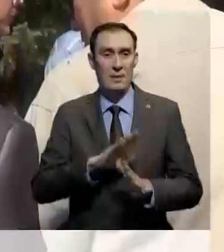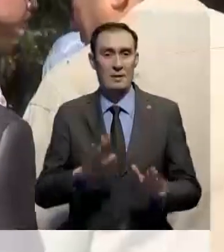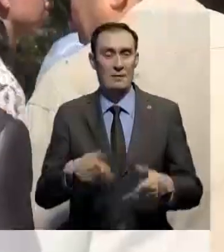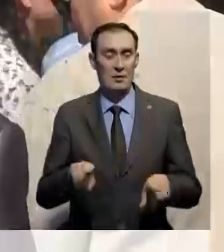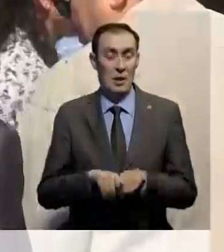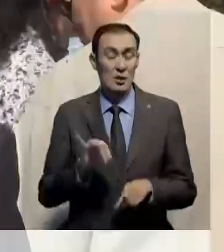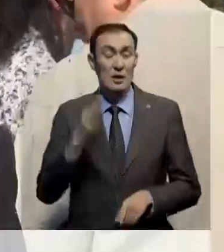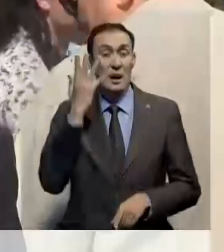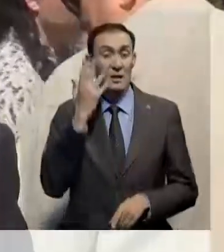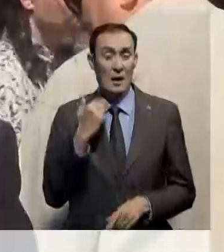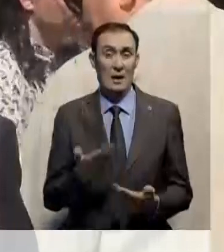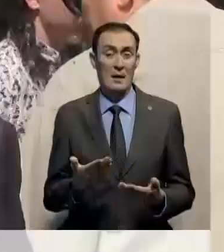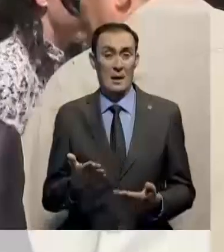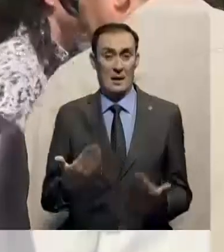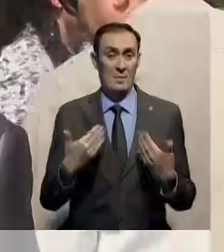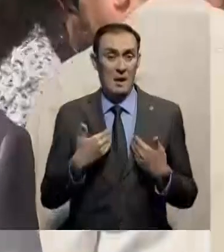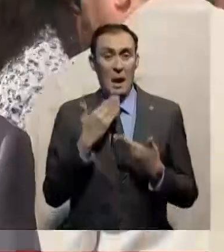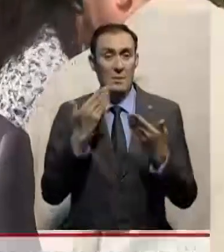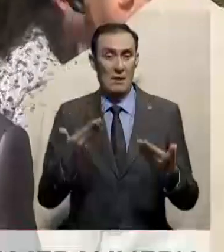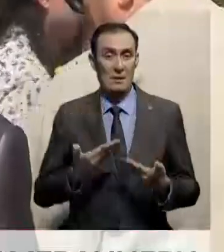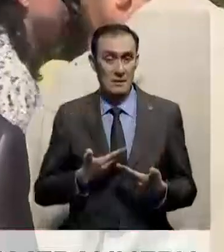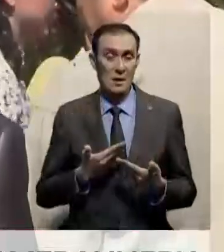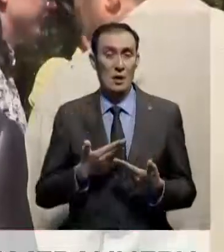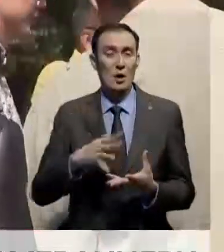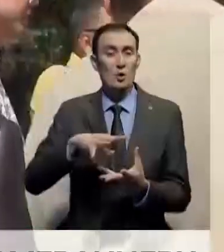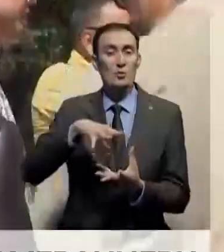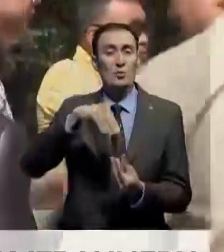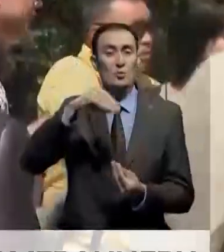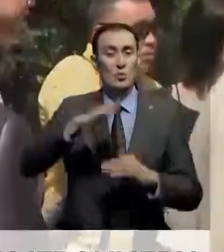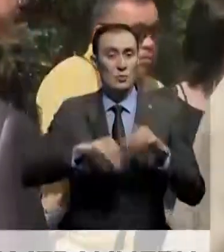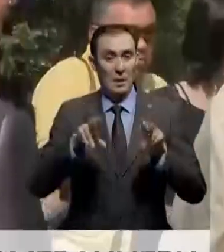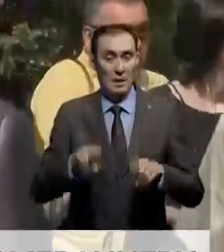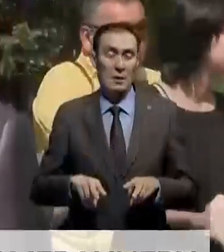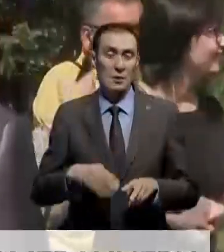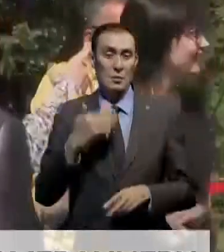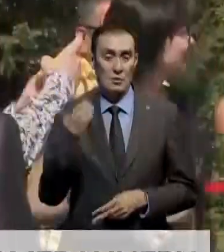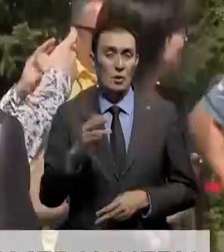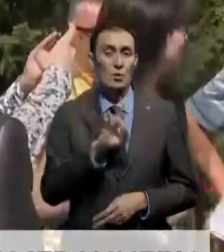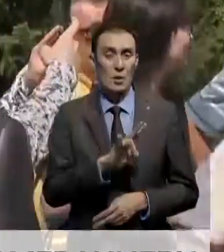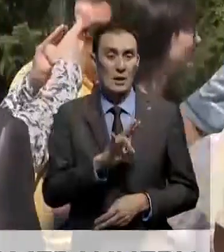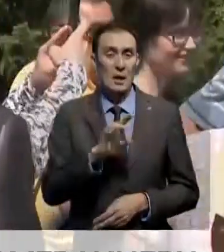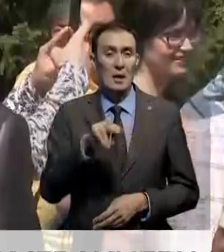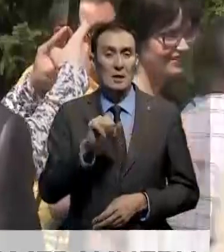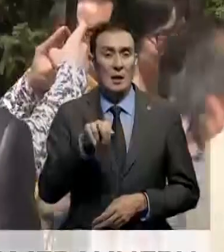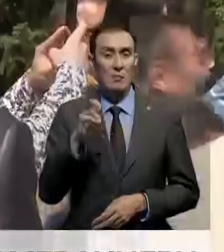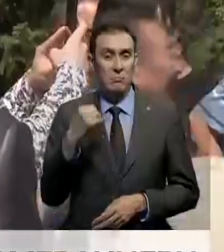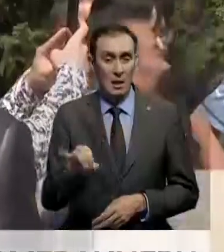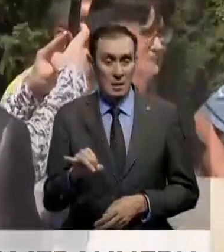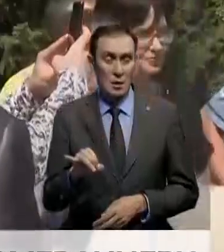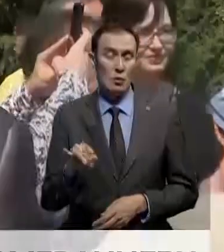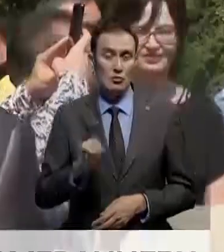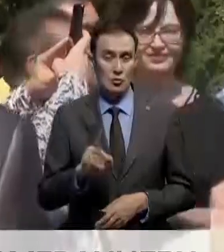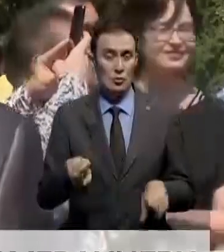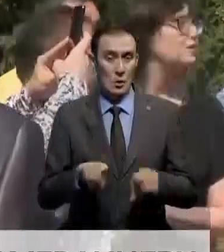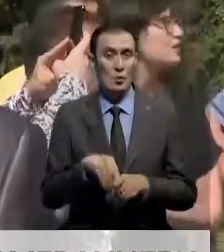поэтому, когда ко мне обратился скульптор, сказал, что Нурлан Долбай, что вот